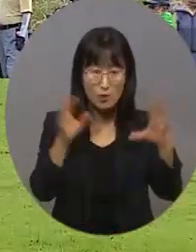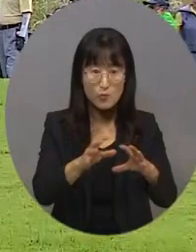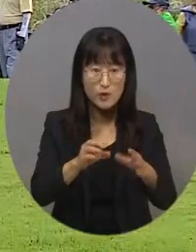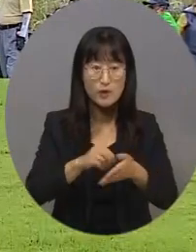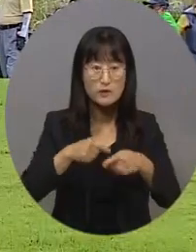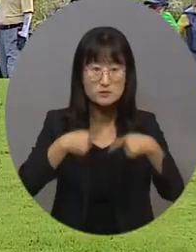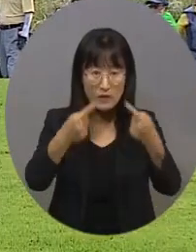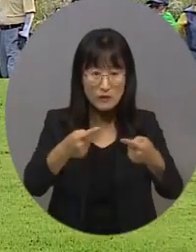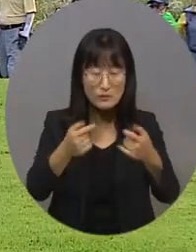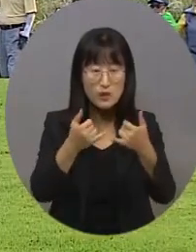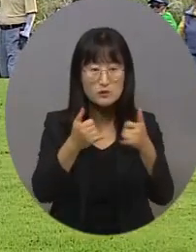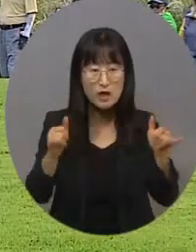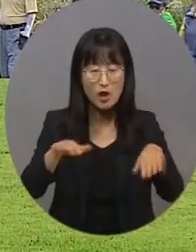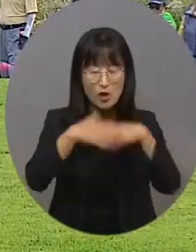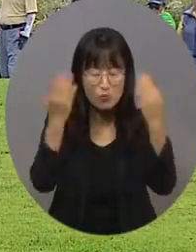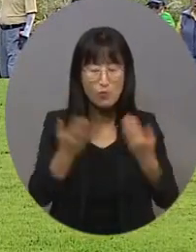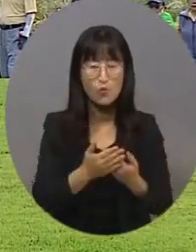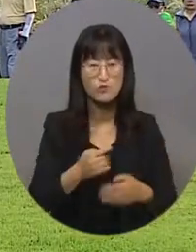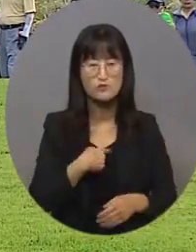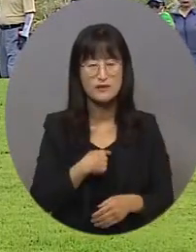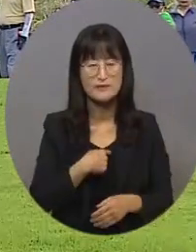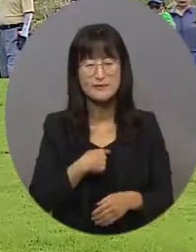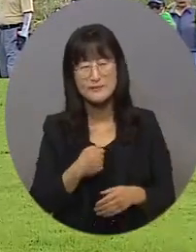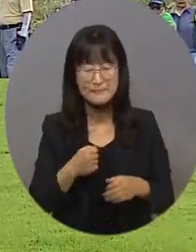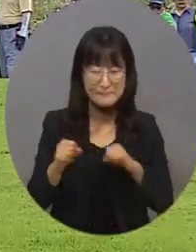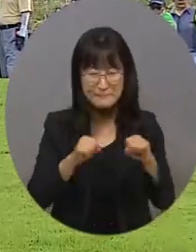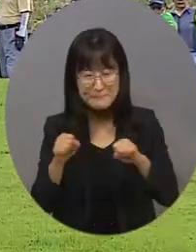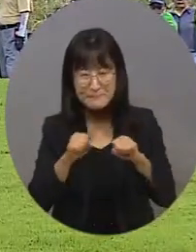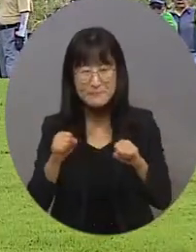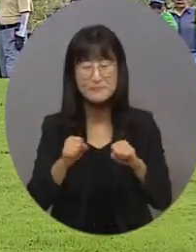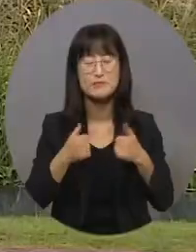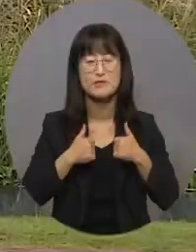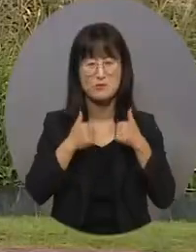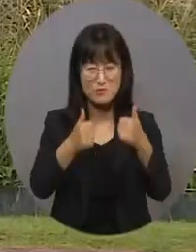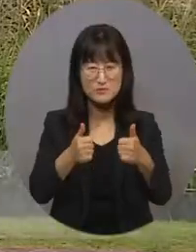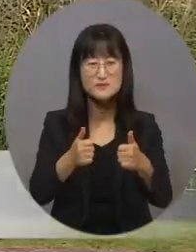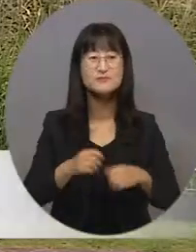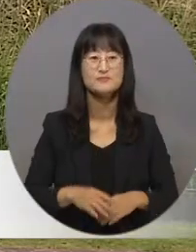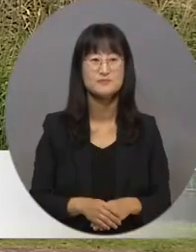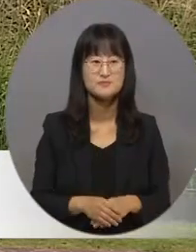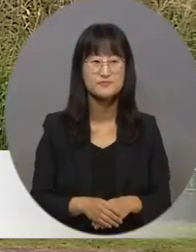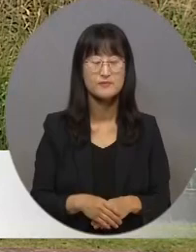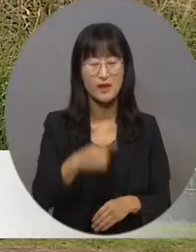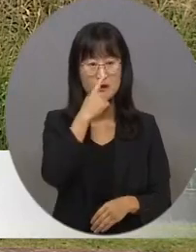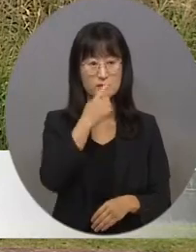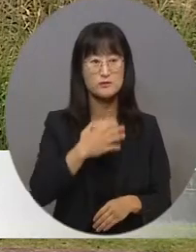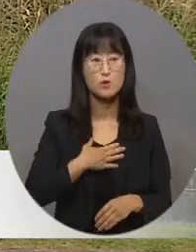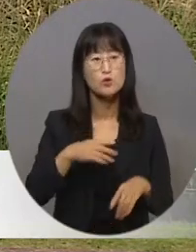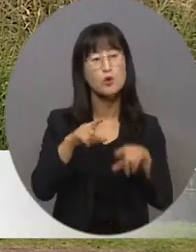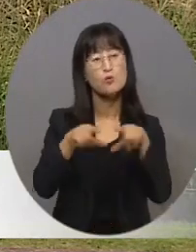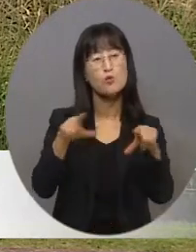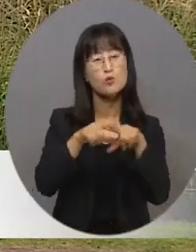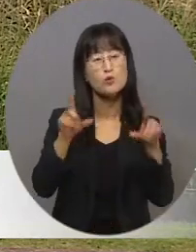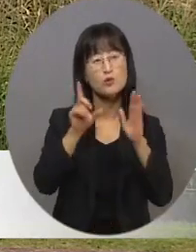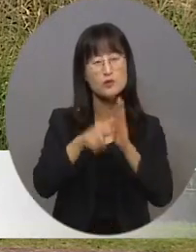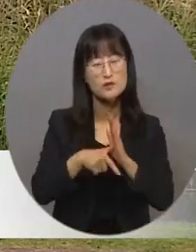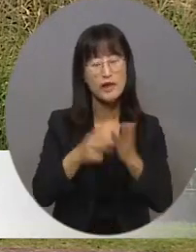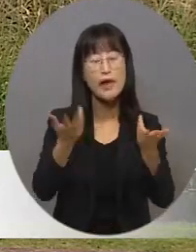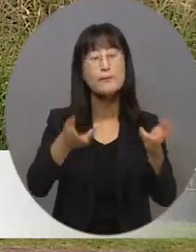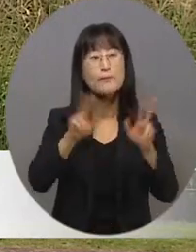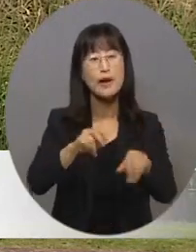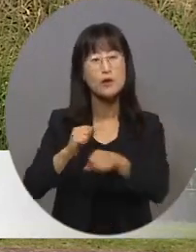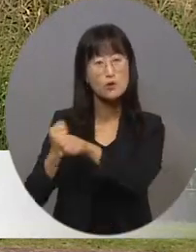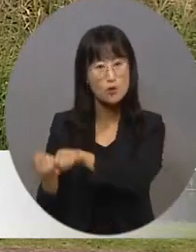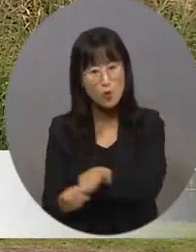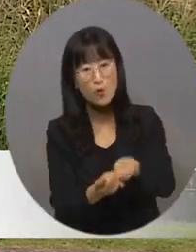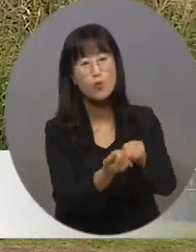선수들은 모두 의지를 다지며 각자의 기량을 마음껏 뽐냈습니다. 저는 평소에 파크골프를